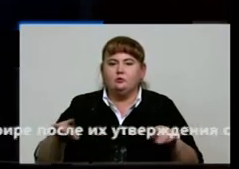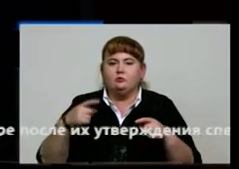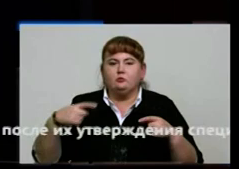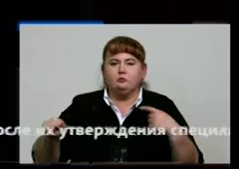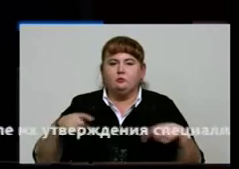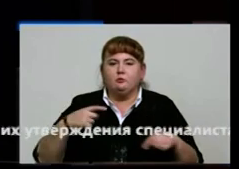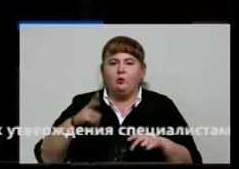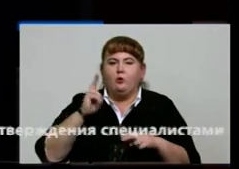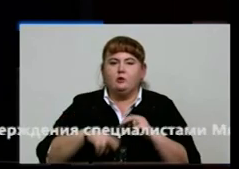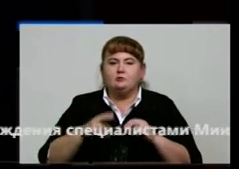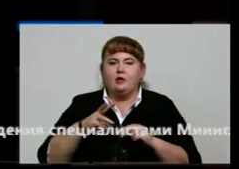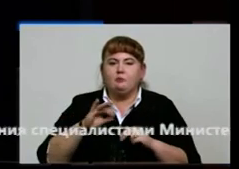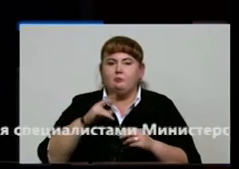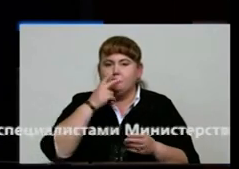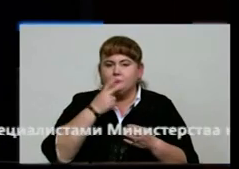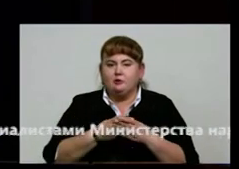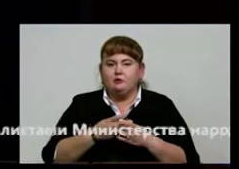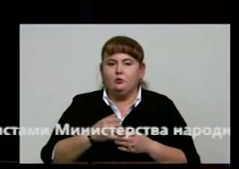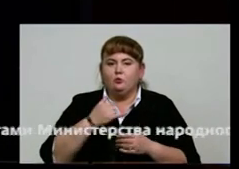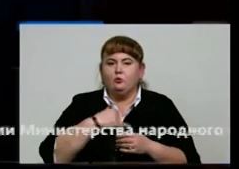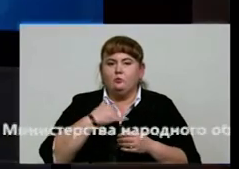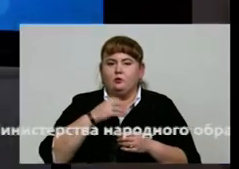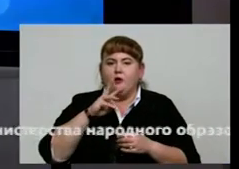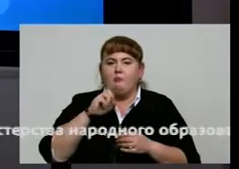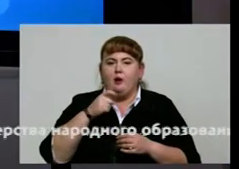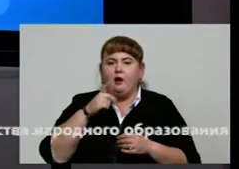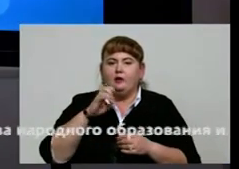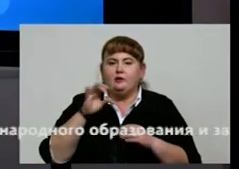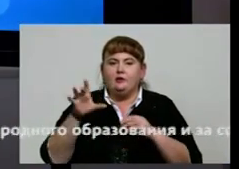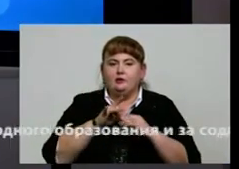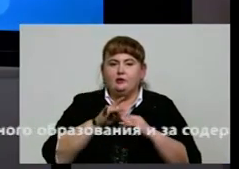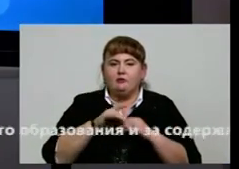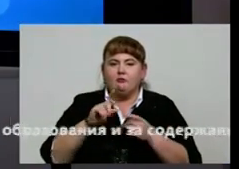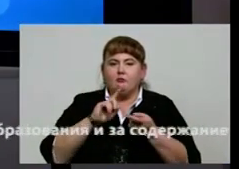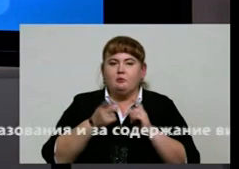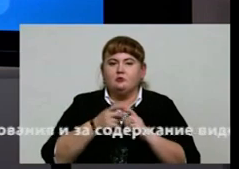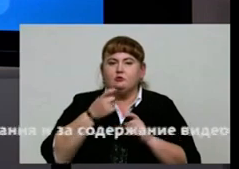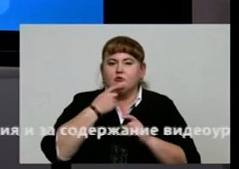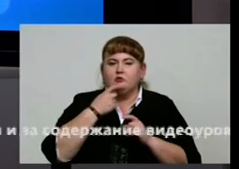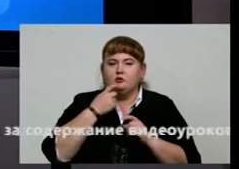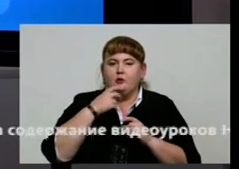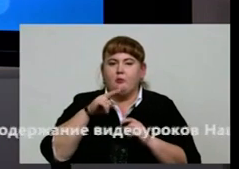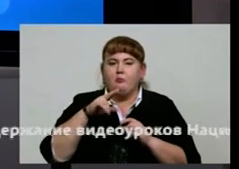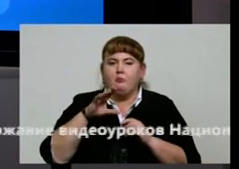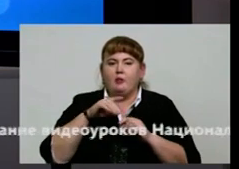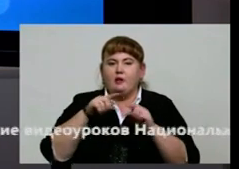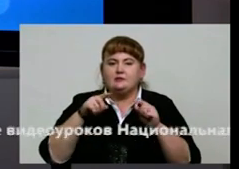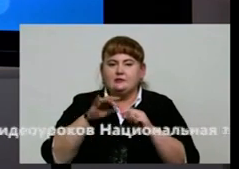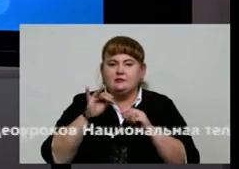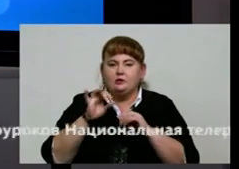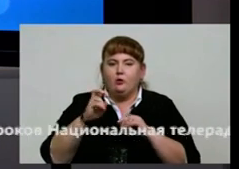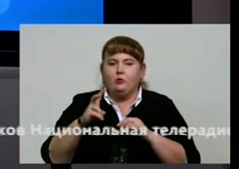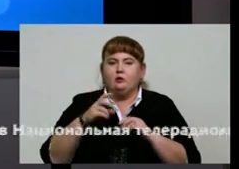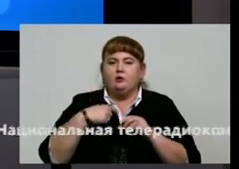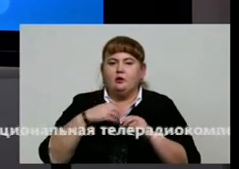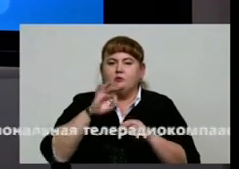концами? Посмотрите, ребята, вот у меня магнит. Вместо железных пластинок я использую